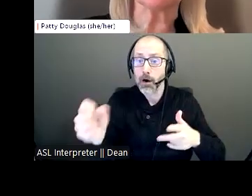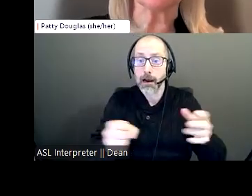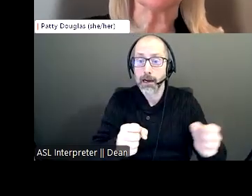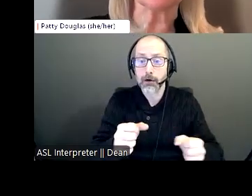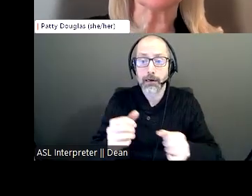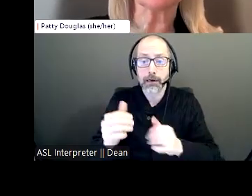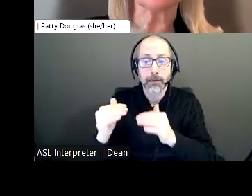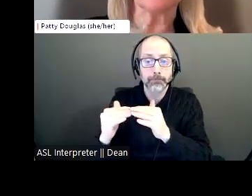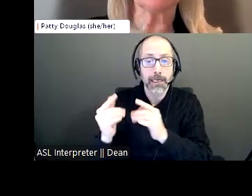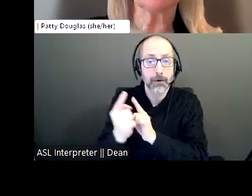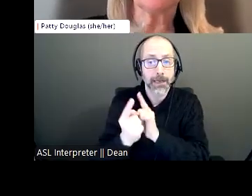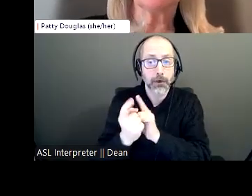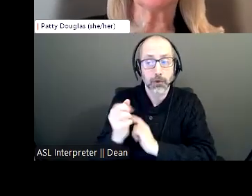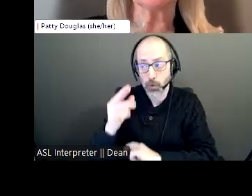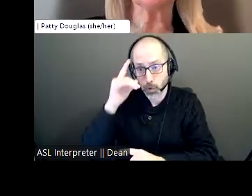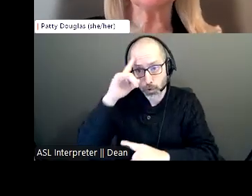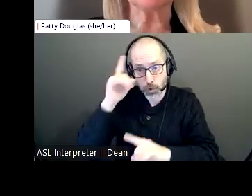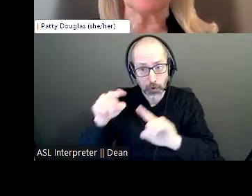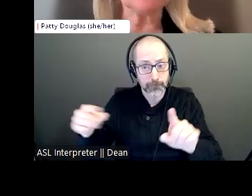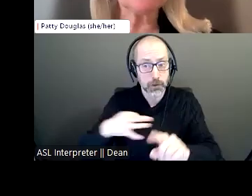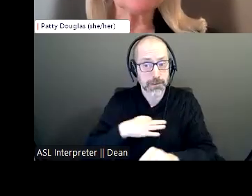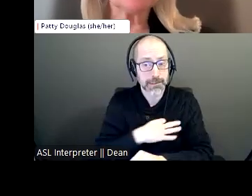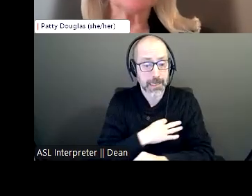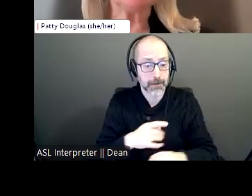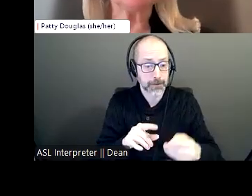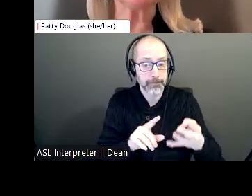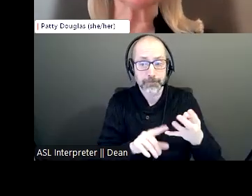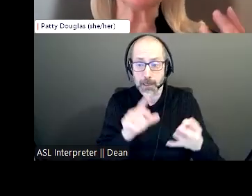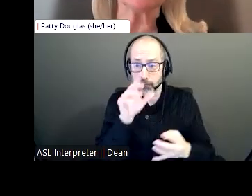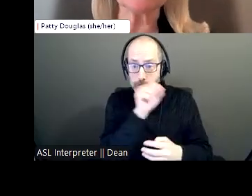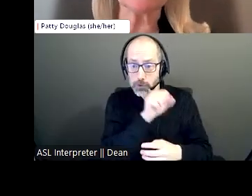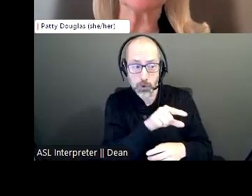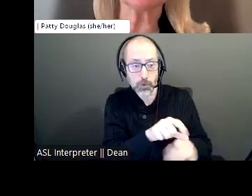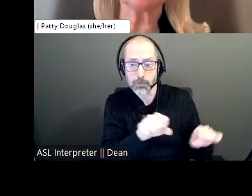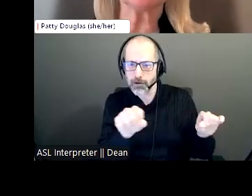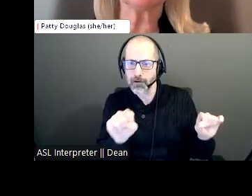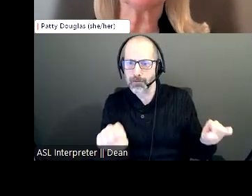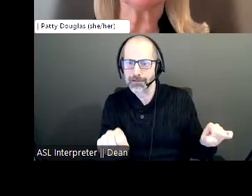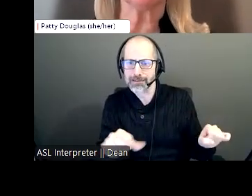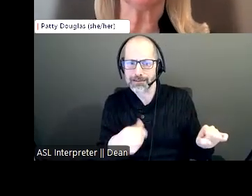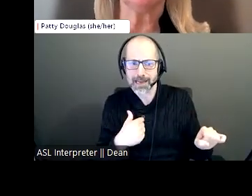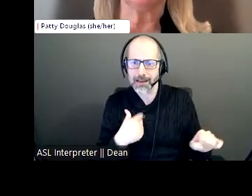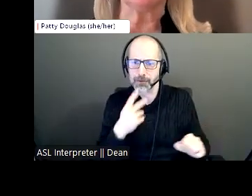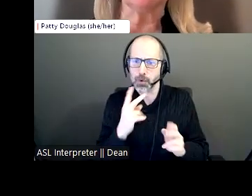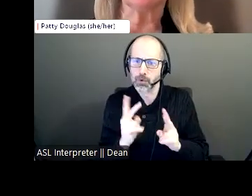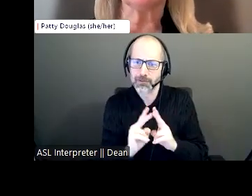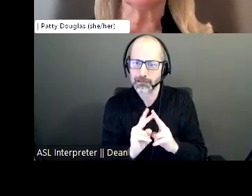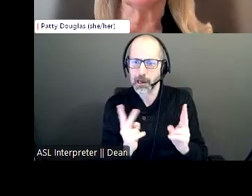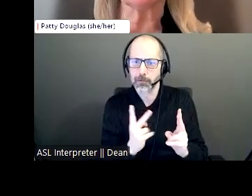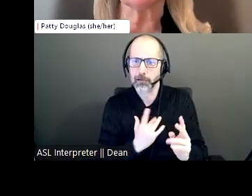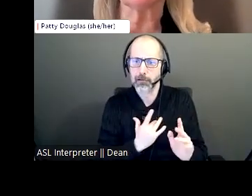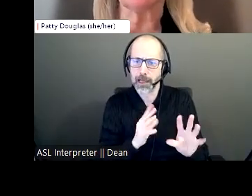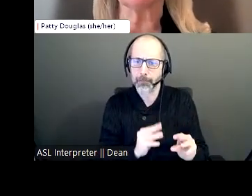compétences, donc embaucher du personnel neurodivergent ou des pairs mentors, donc pratiquer la